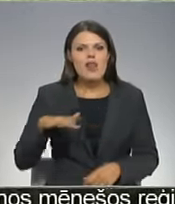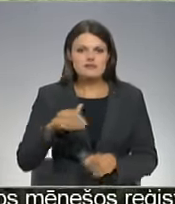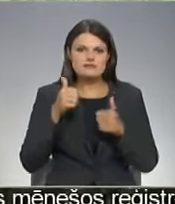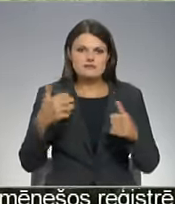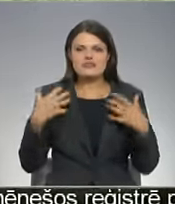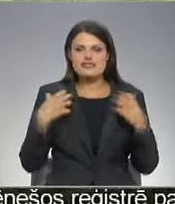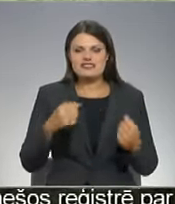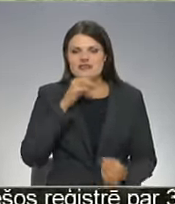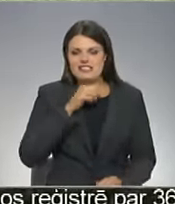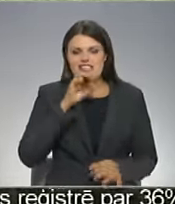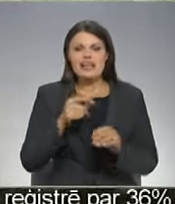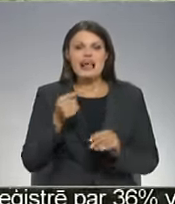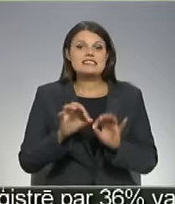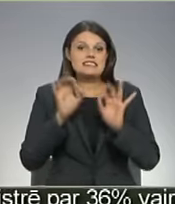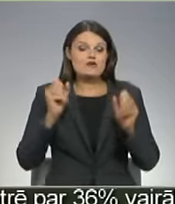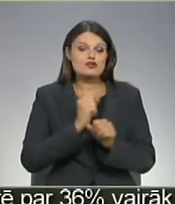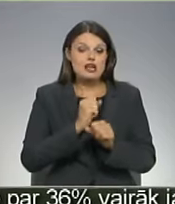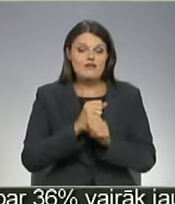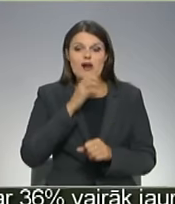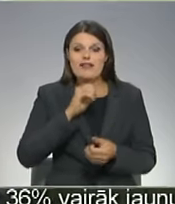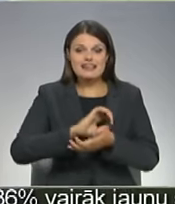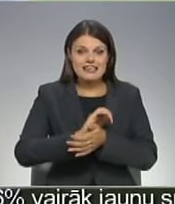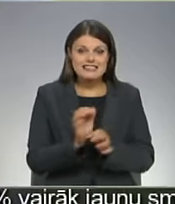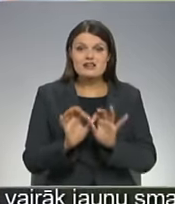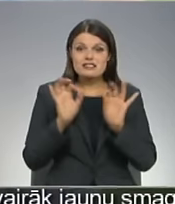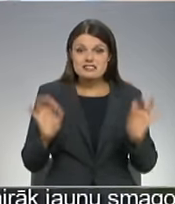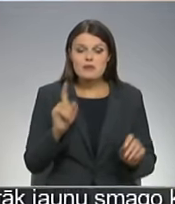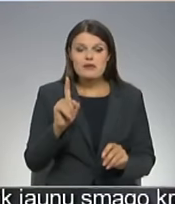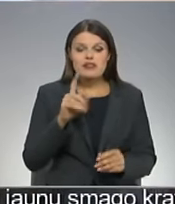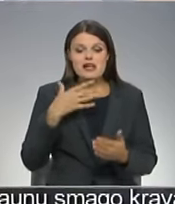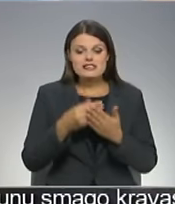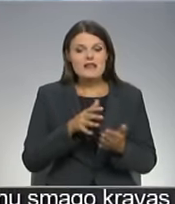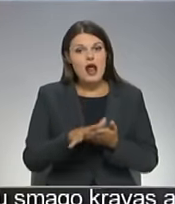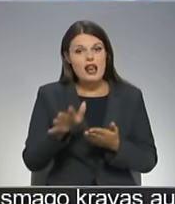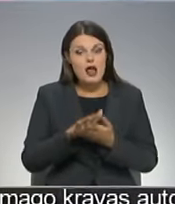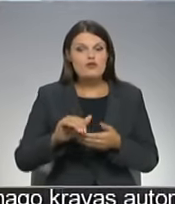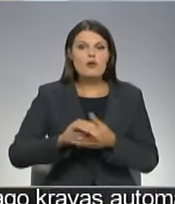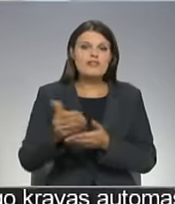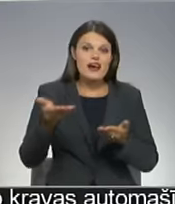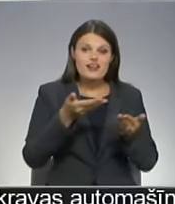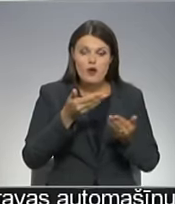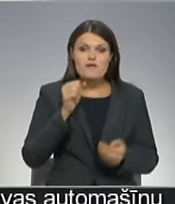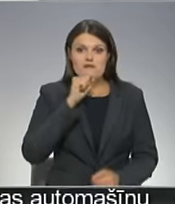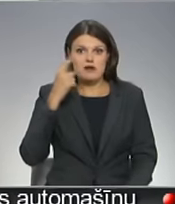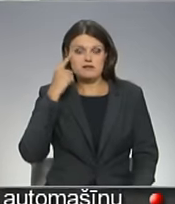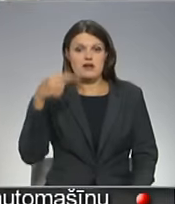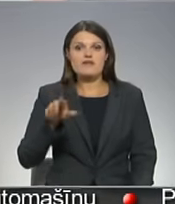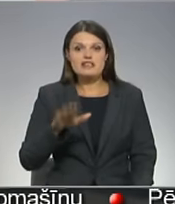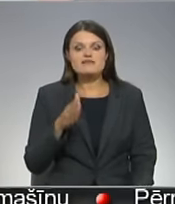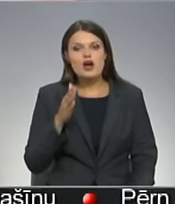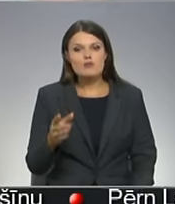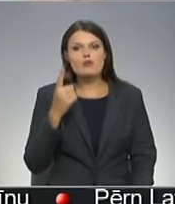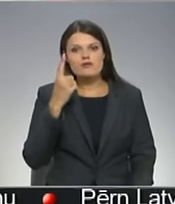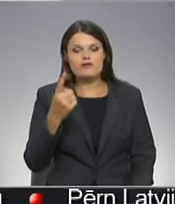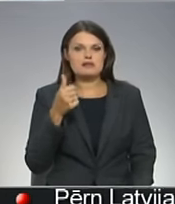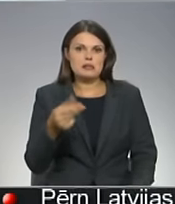ganāmpulks. Drīz vien sākuši gatavot arī kazas sieru, iesākumā vien savam galdam un draugu cienastam, taču ar laiku sapratuši, ka tas var būt viens no